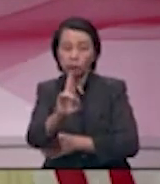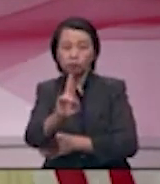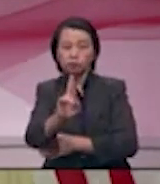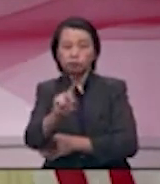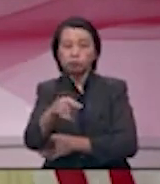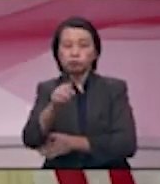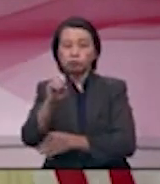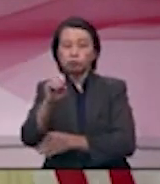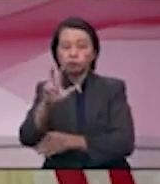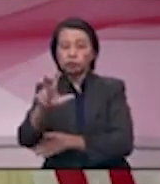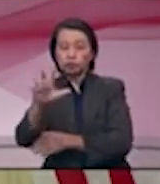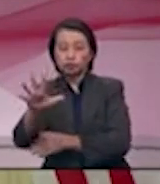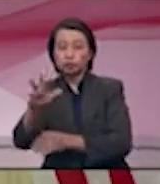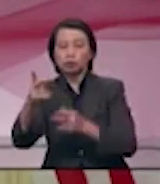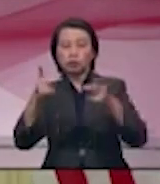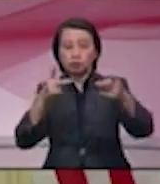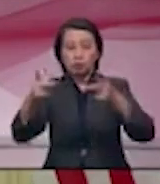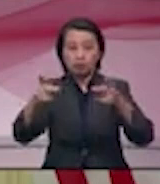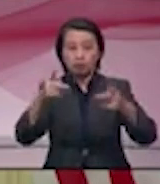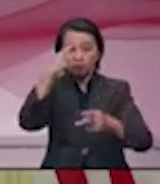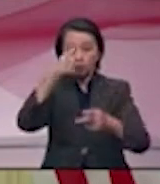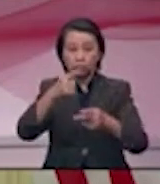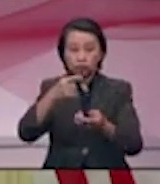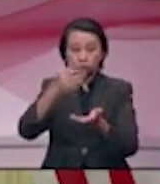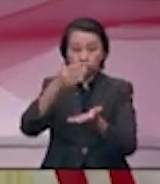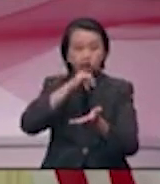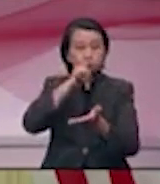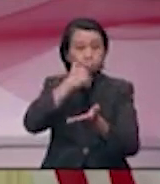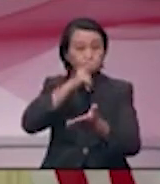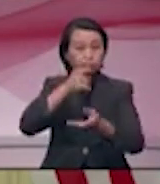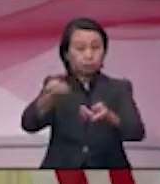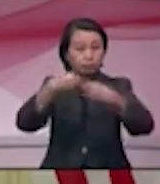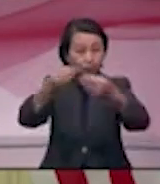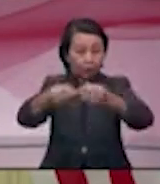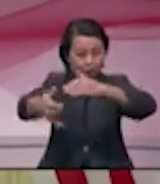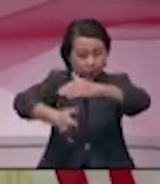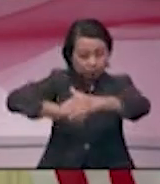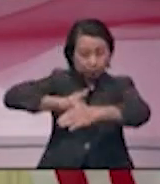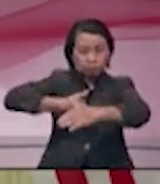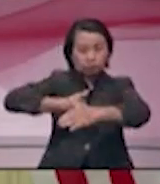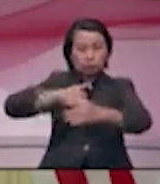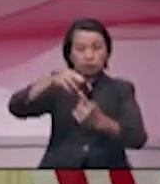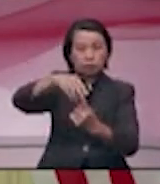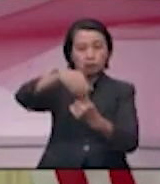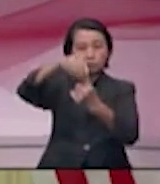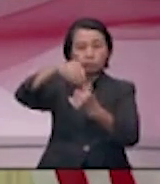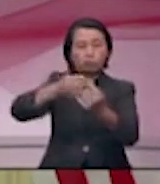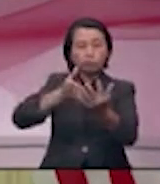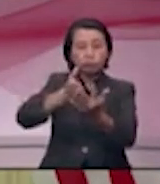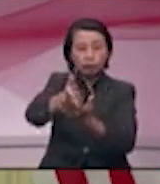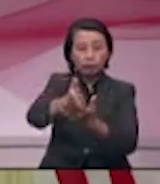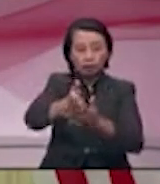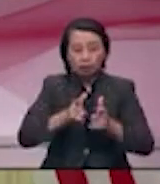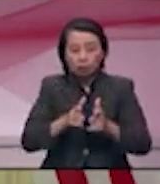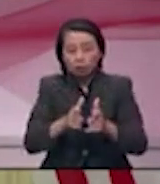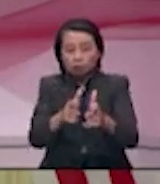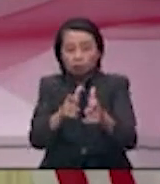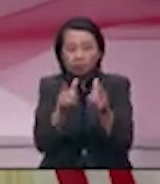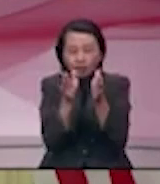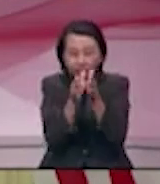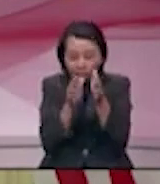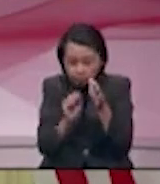39,305 kenderaan bagi mengekang kemasukan parti ini, iaitu terutamanya melalui lorong-lorong